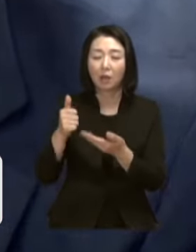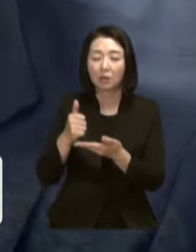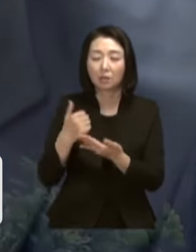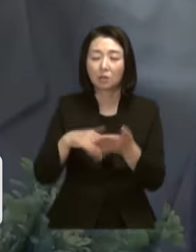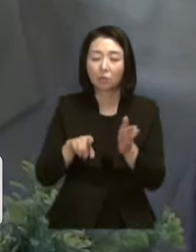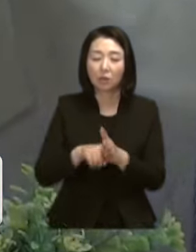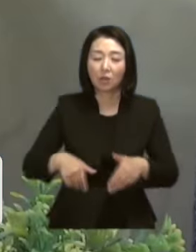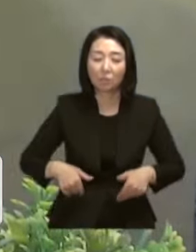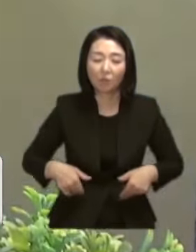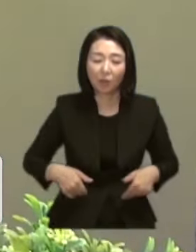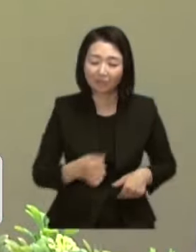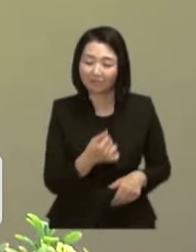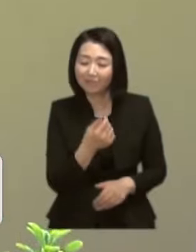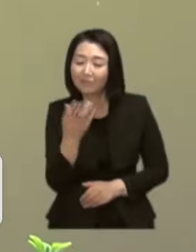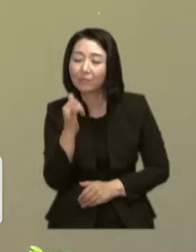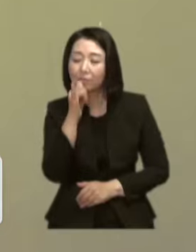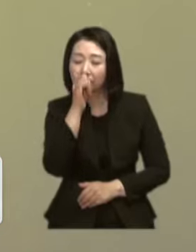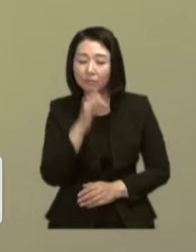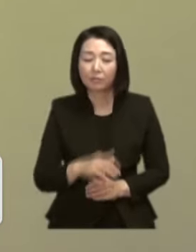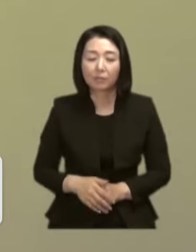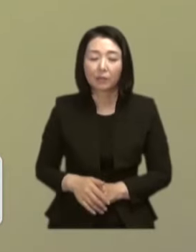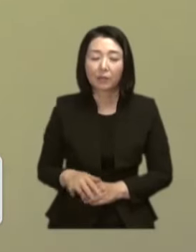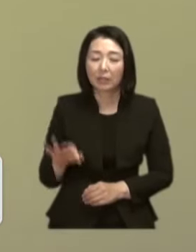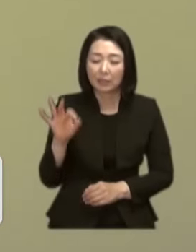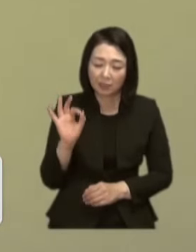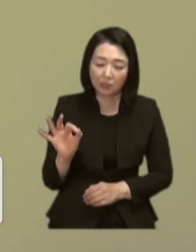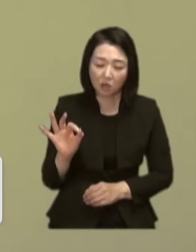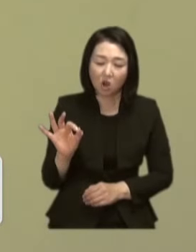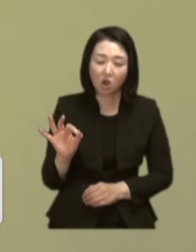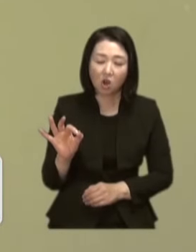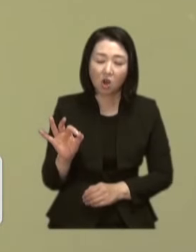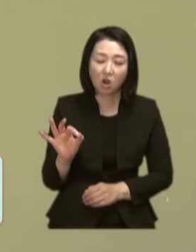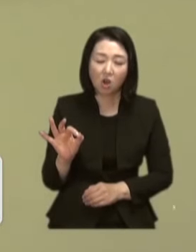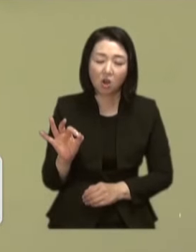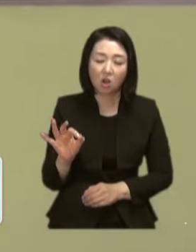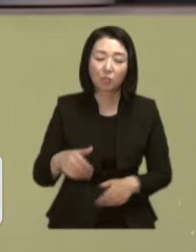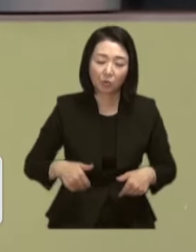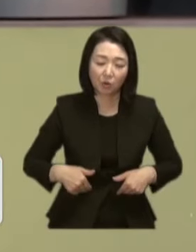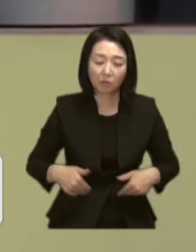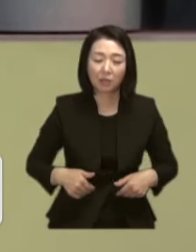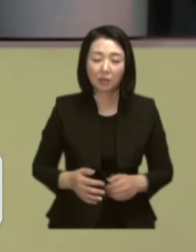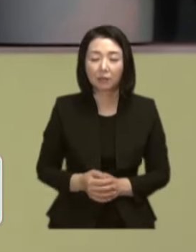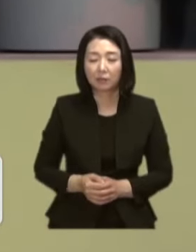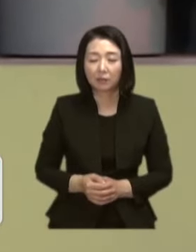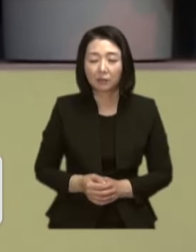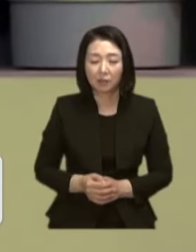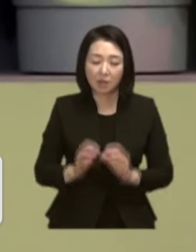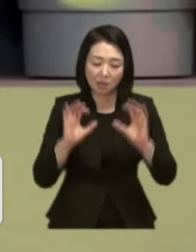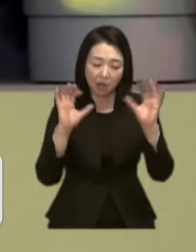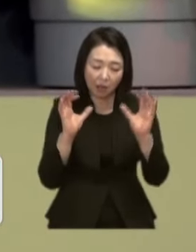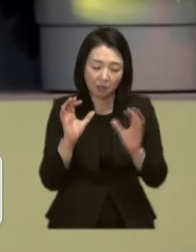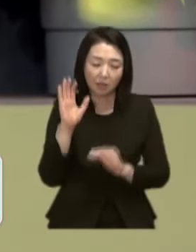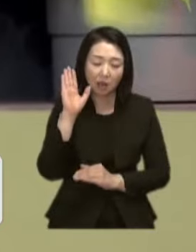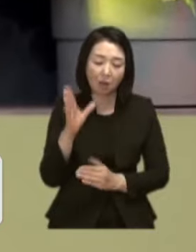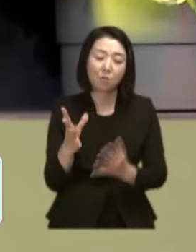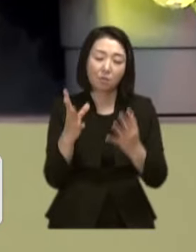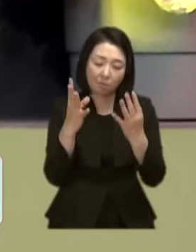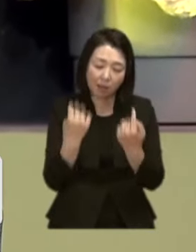그러기 위해 필요한 것들이 있습니다. 하나님, 재정적으로 주님 기도하는 부분이 있습니다. 하나님, 더 많은 아이들이